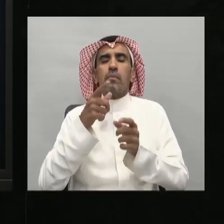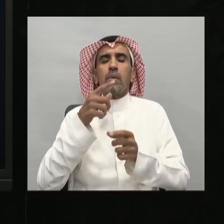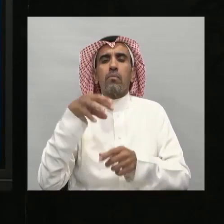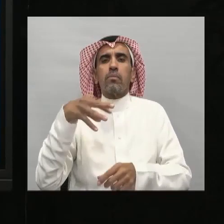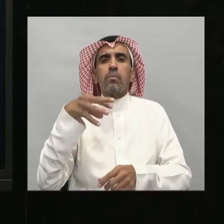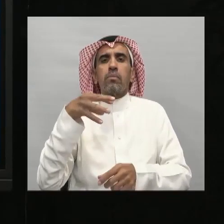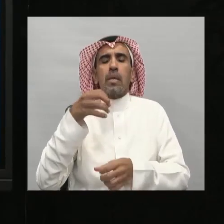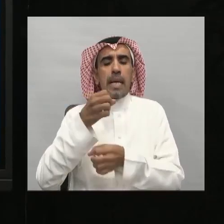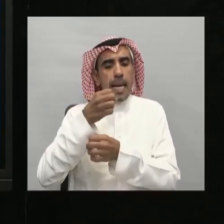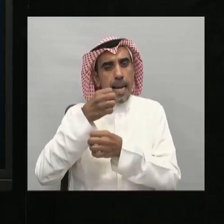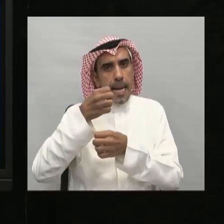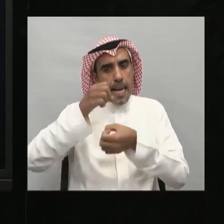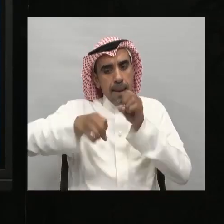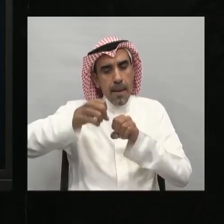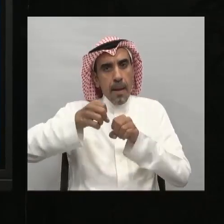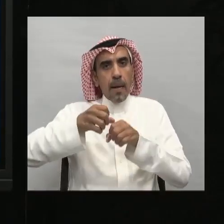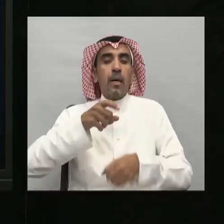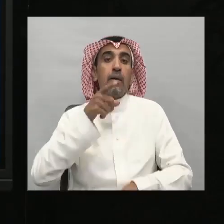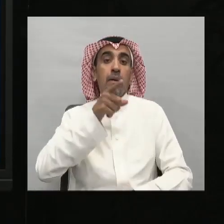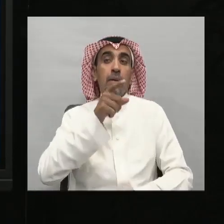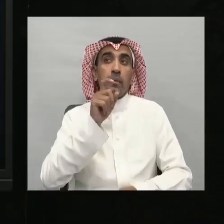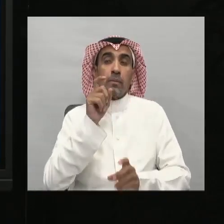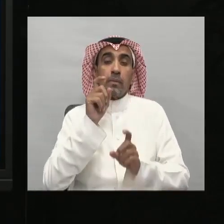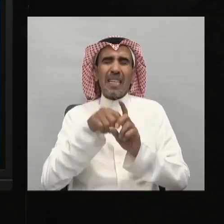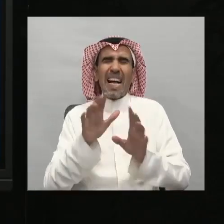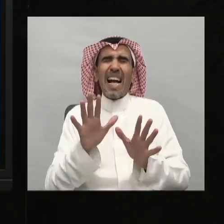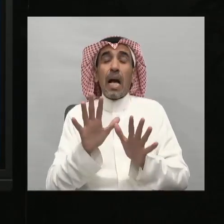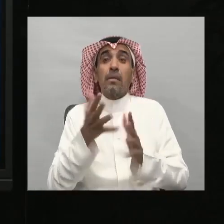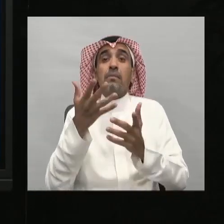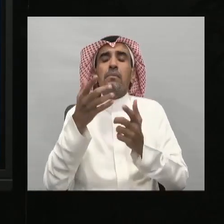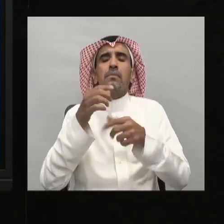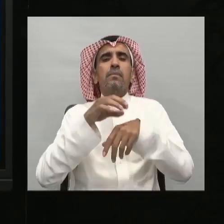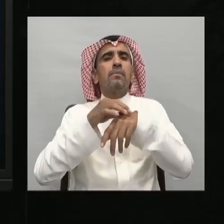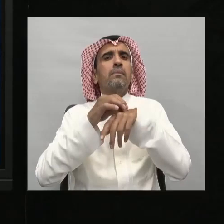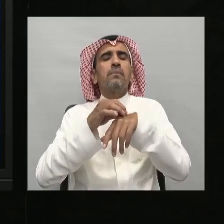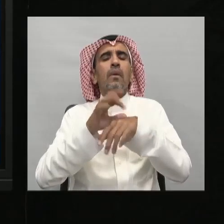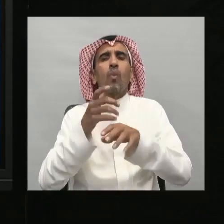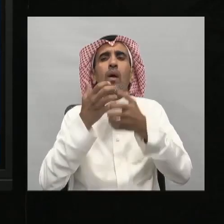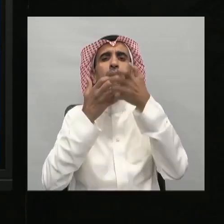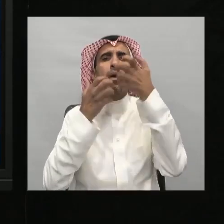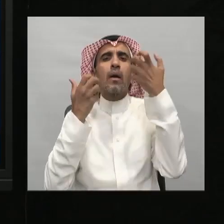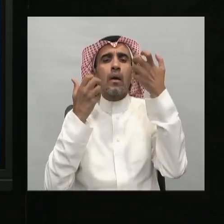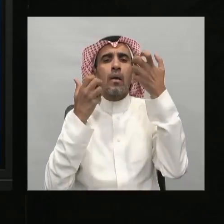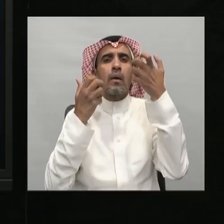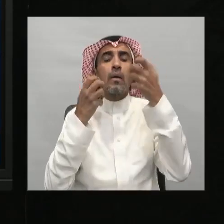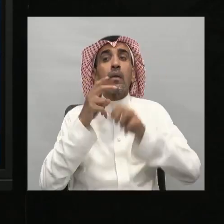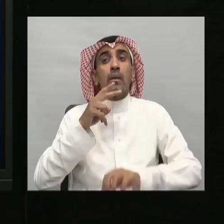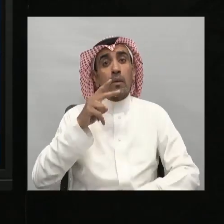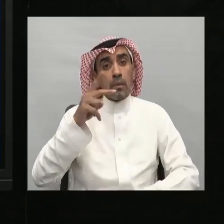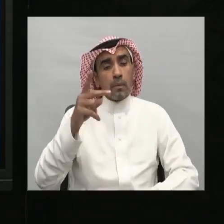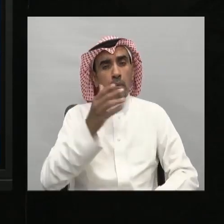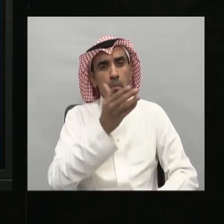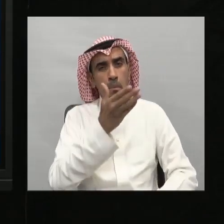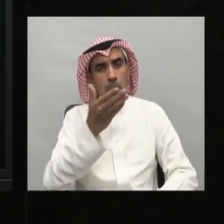كيميائي. فهذه اللاسعات عندما تلمس أي جسم، أي جسم أو أي حيوان آخر موجود في البحار